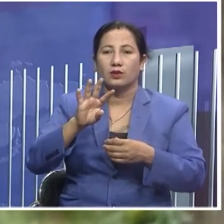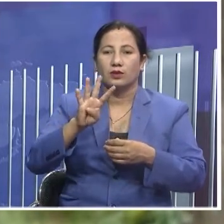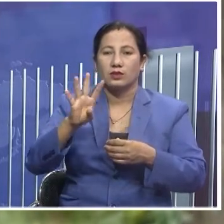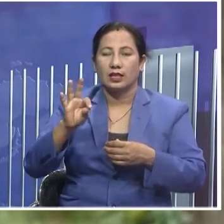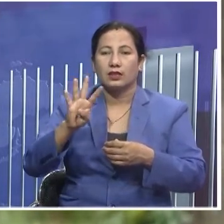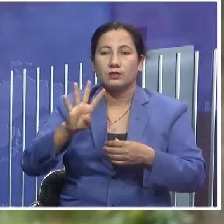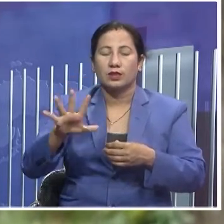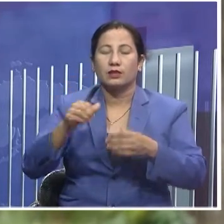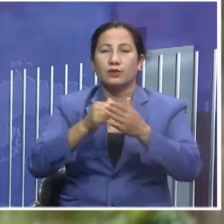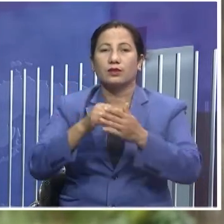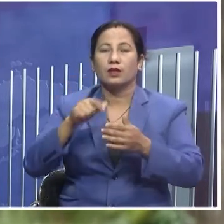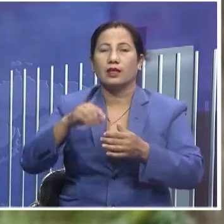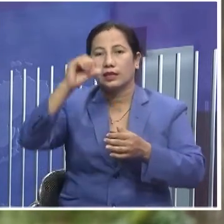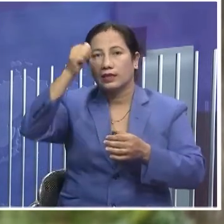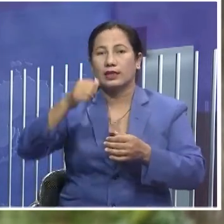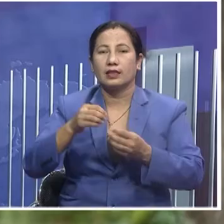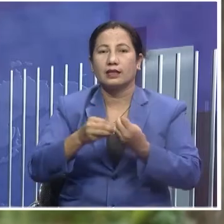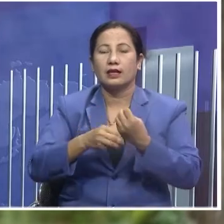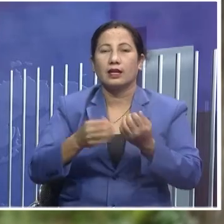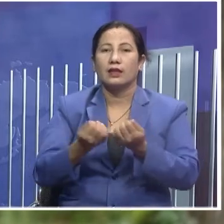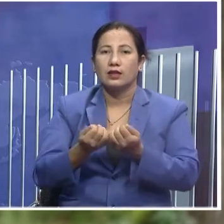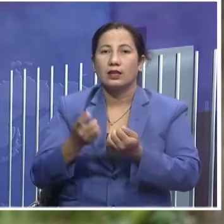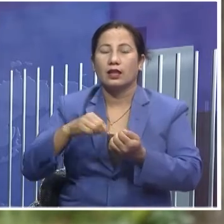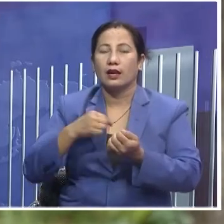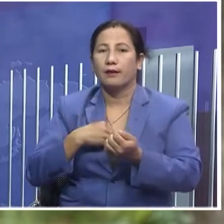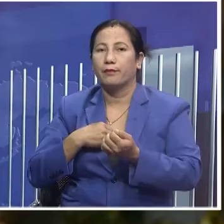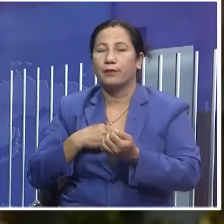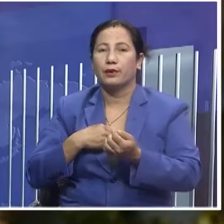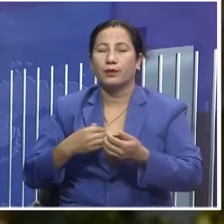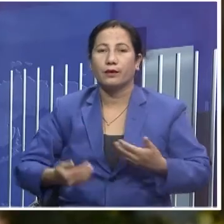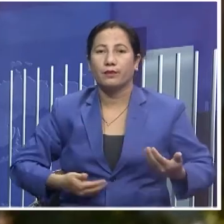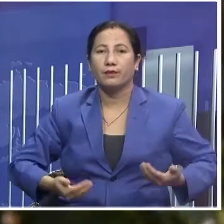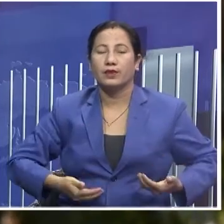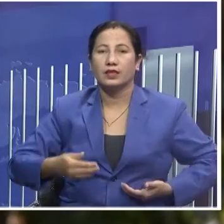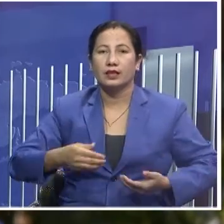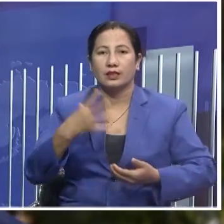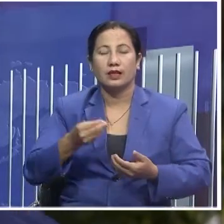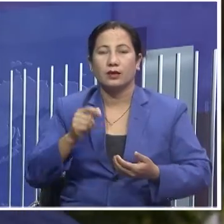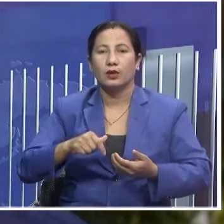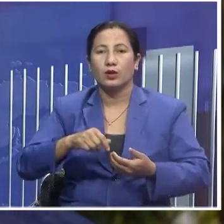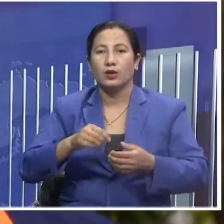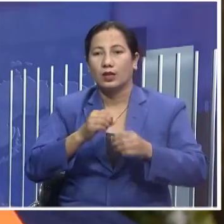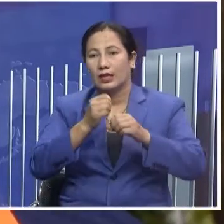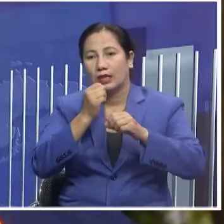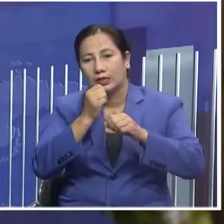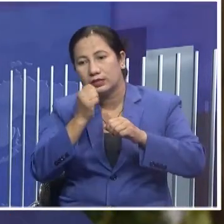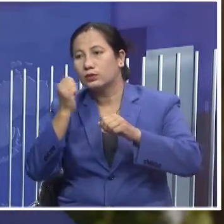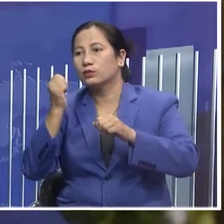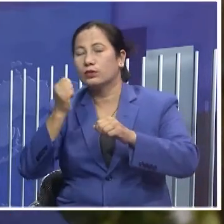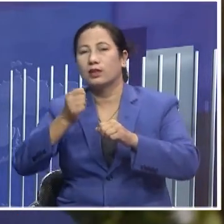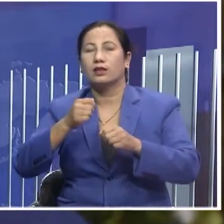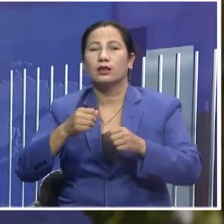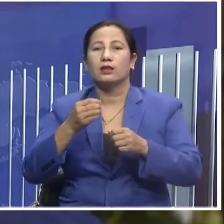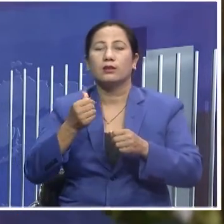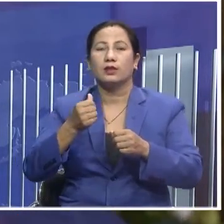थियो, अहिले इन्डियन केराले गर्दा हाम्रो मार्केट खतम भएको छ। उखुको उद्योगपतिहरूले पैसा समयमा नदिएको कारण